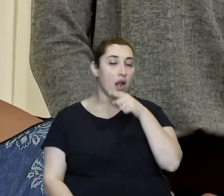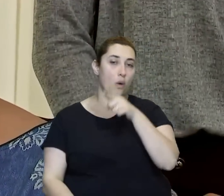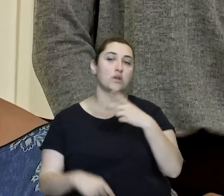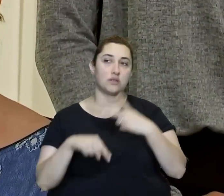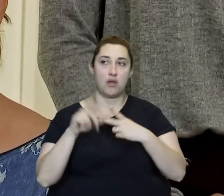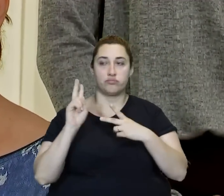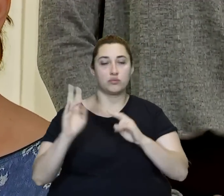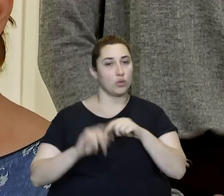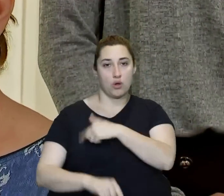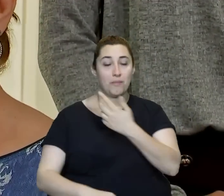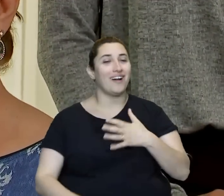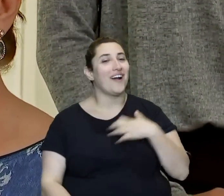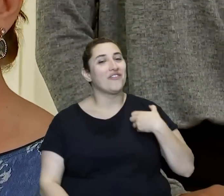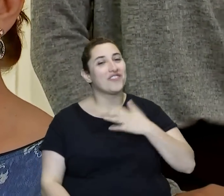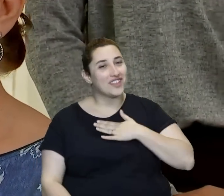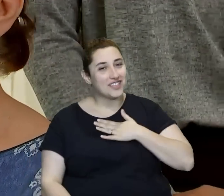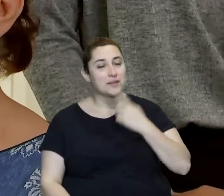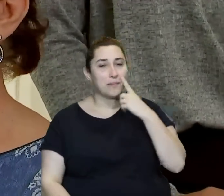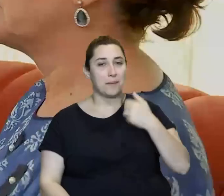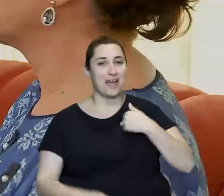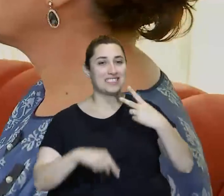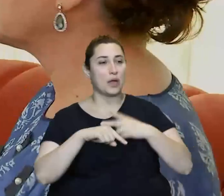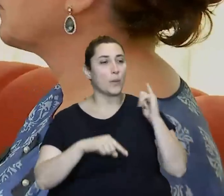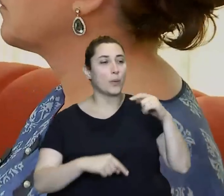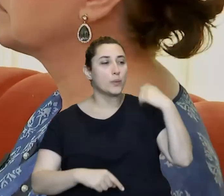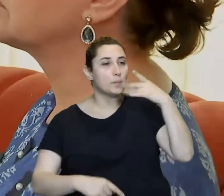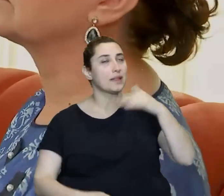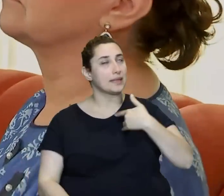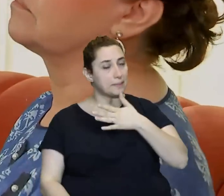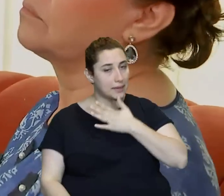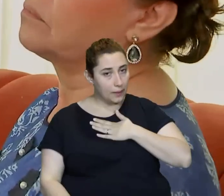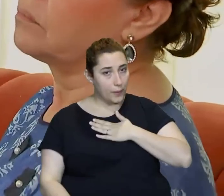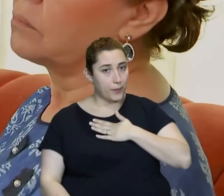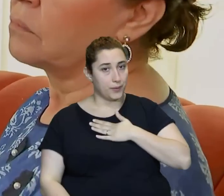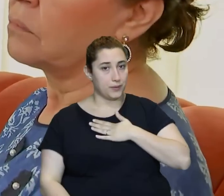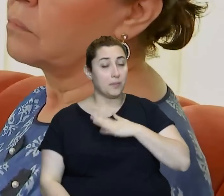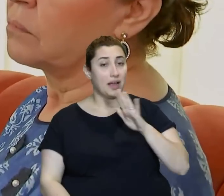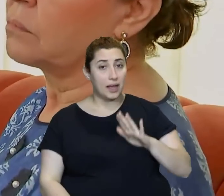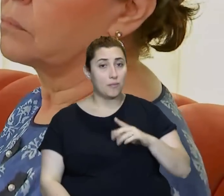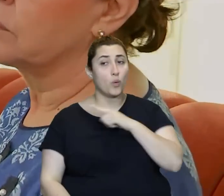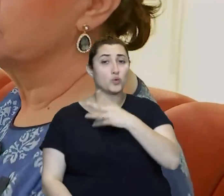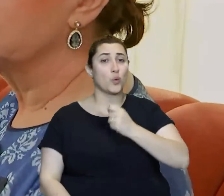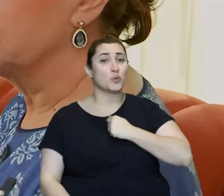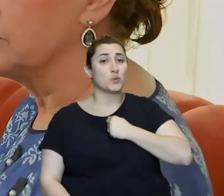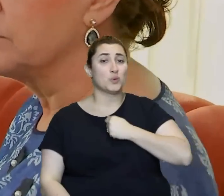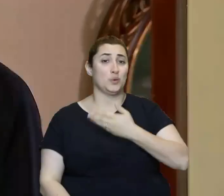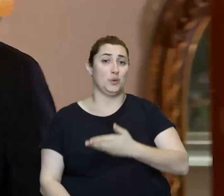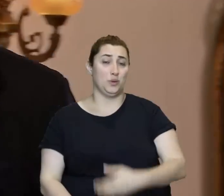olacak. Anneciğim, bak ben Zehra'nın kötü niyeti olmadığını eminim. Hem o da çok